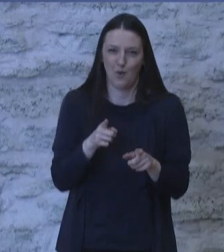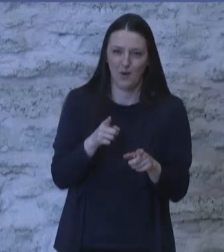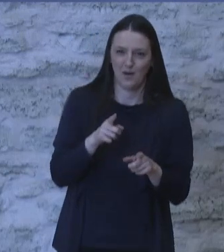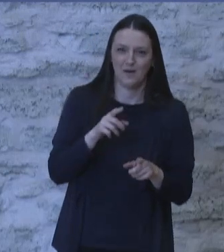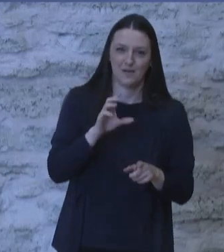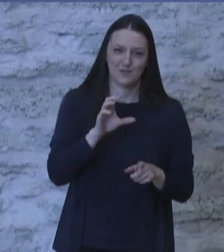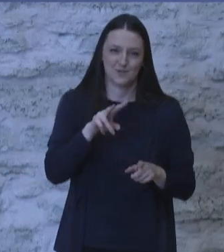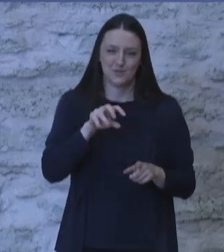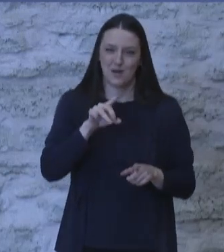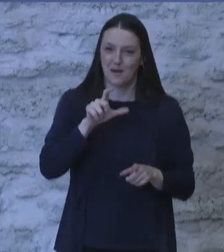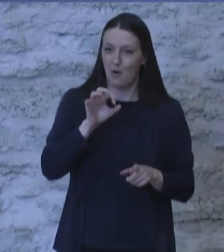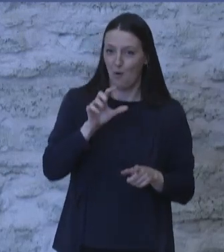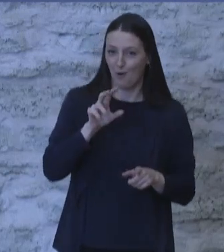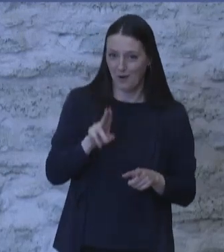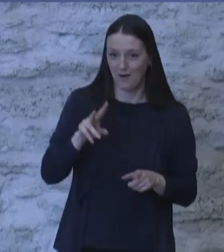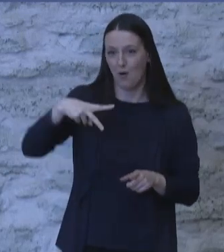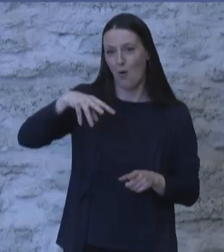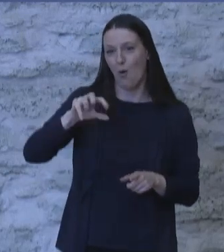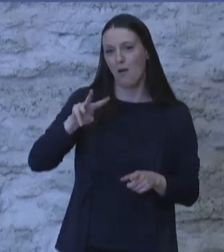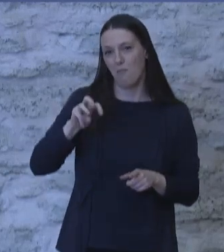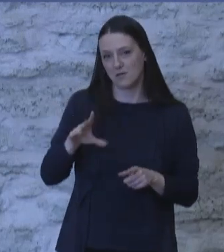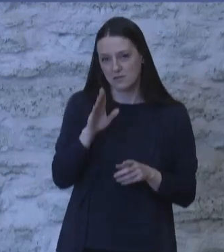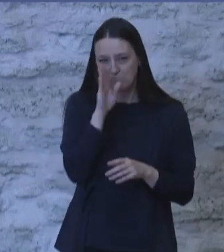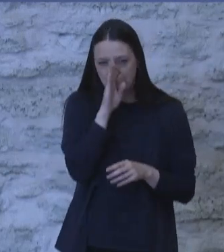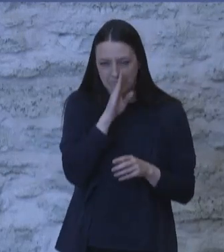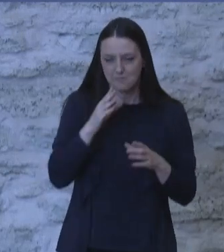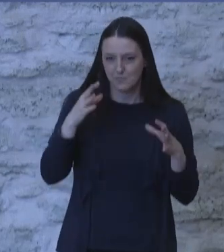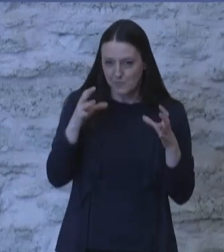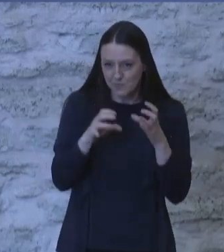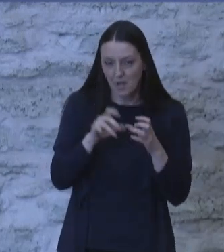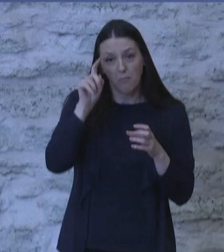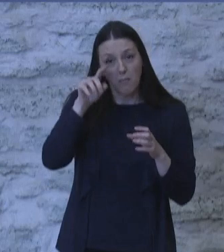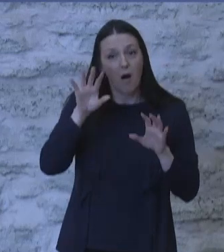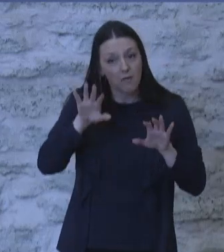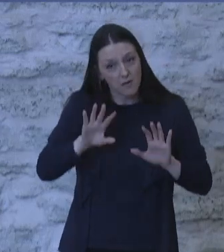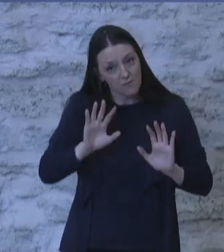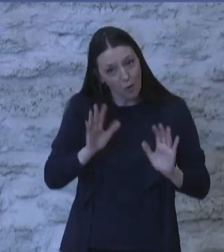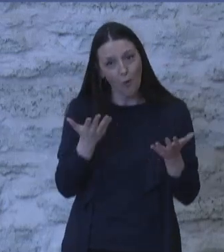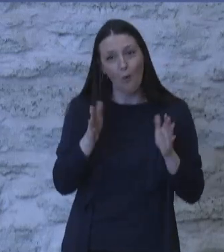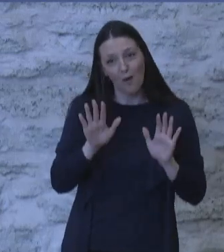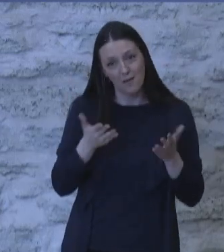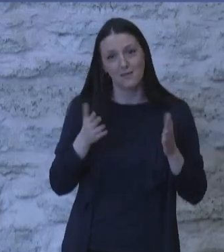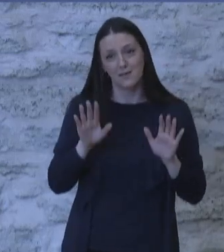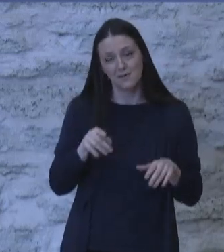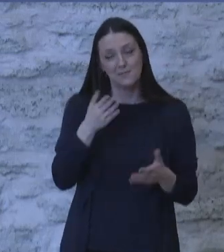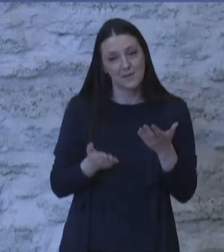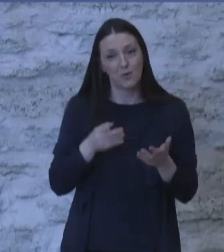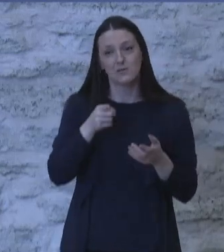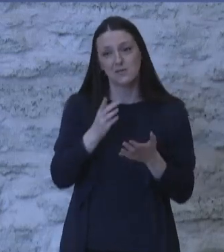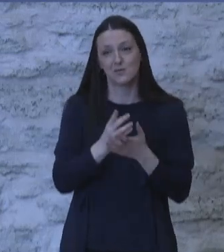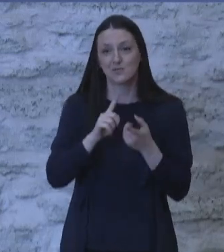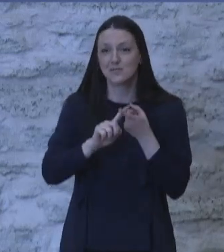Conan Doyle laenuvõttes. Võin oletada, et see on seotud võibolla